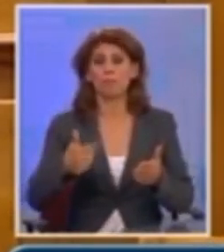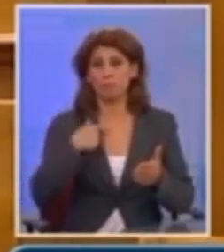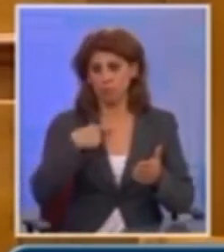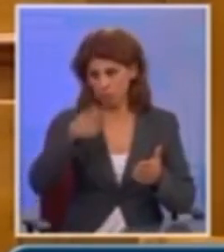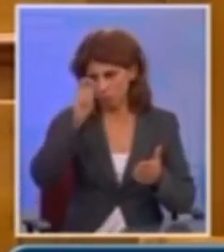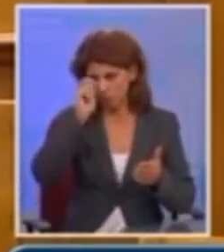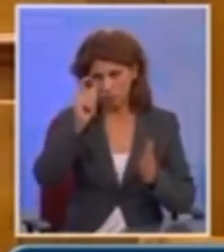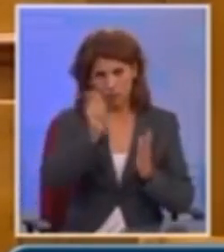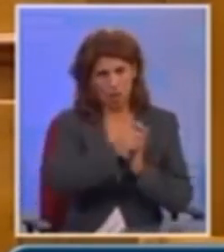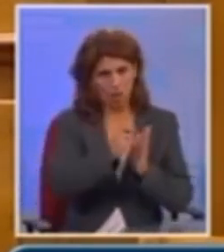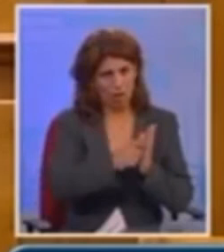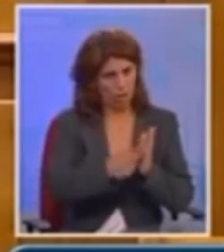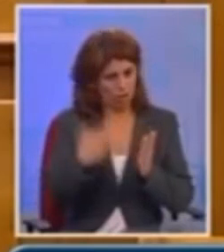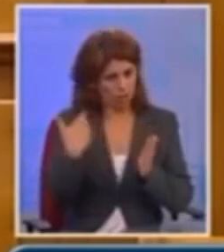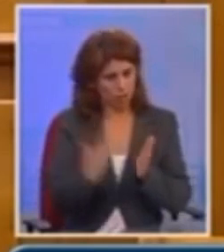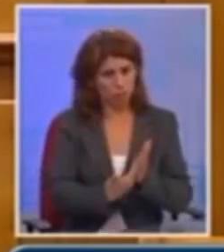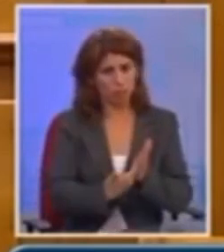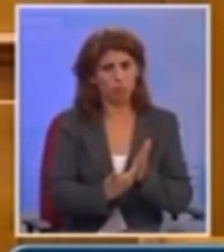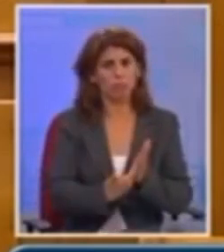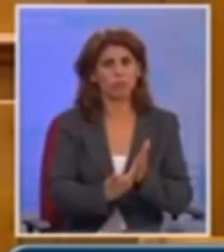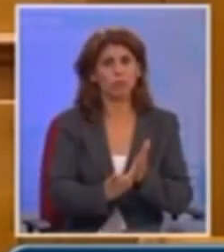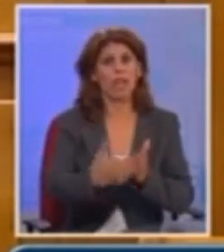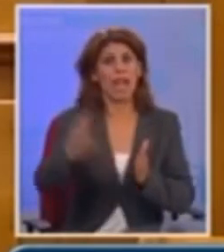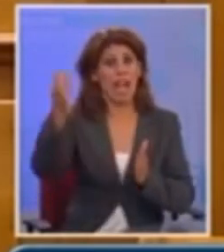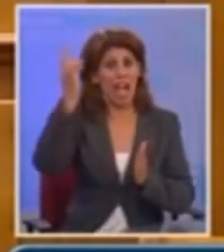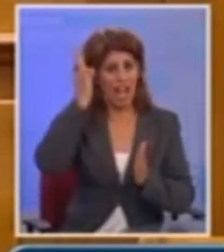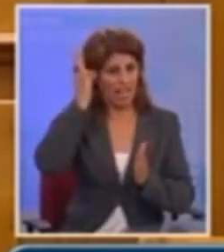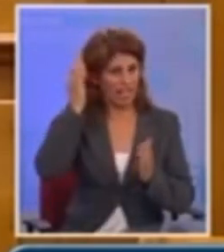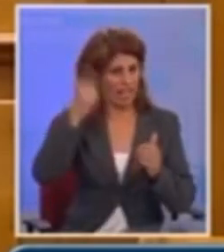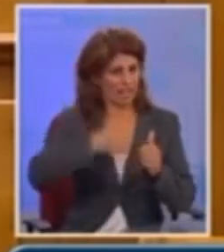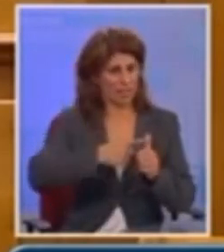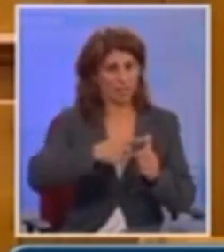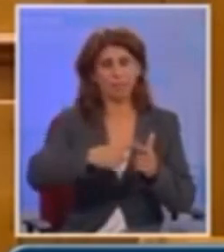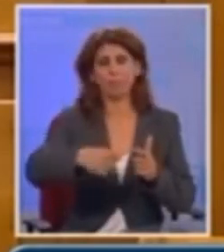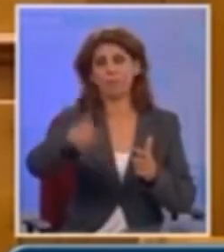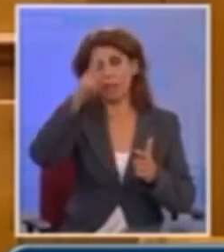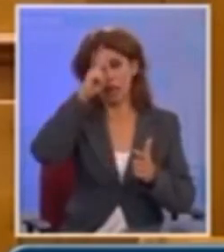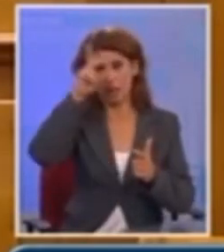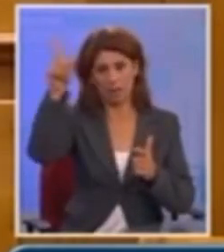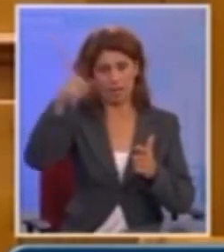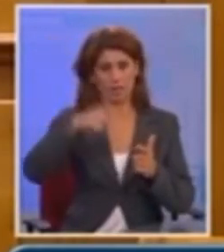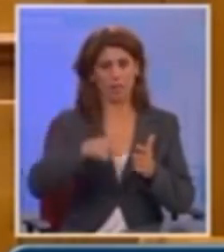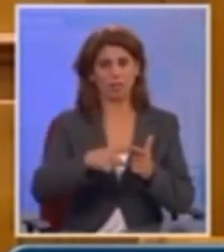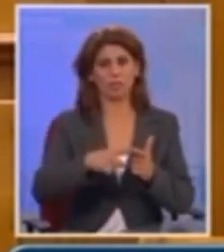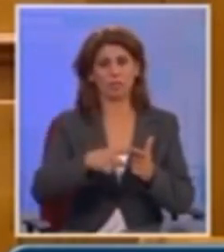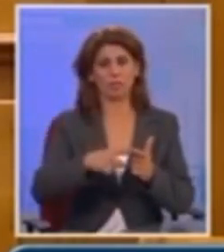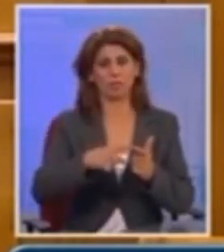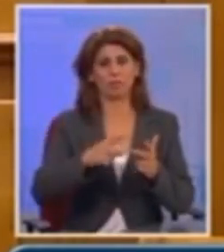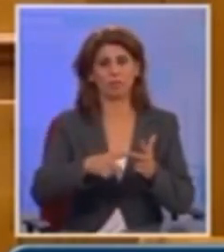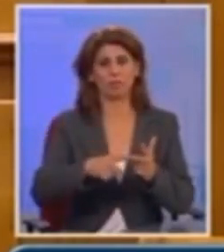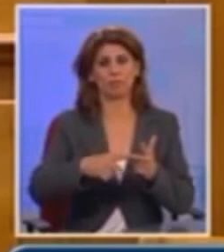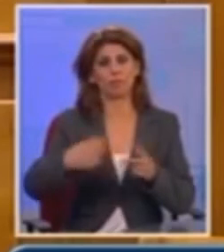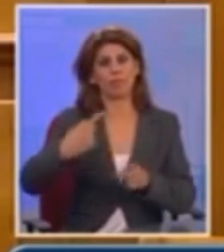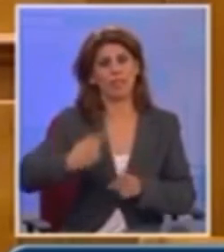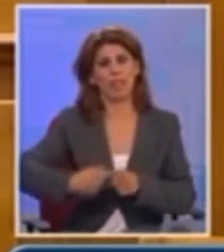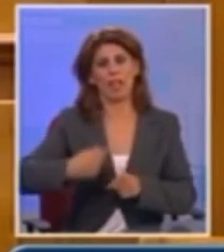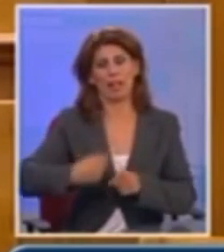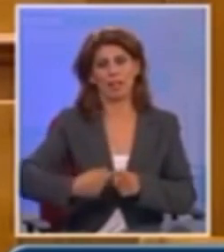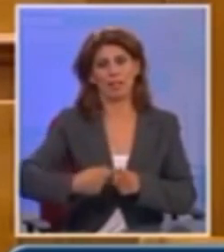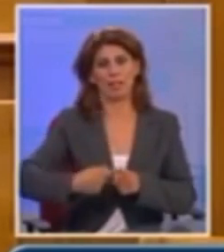συνομολογημένα και καταγεγραμμένα οι γαλλικές, οι γερμανικές και οι